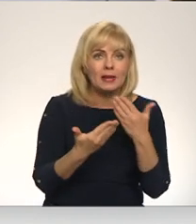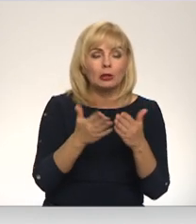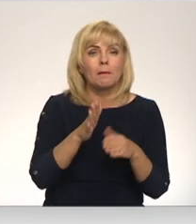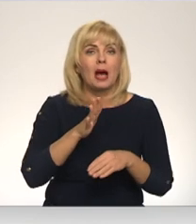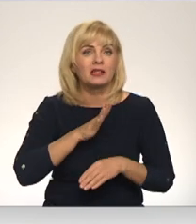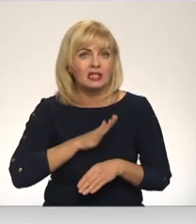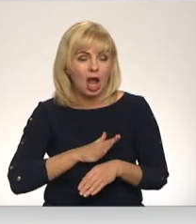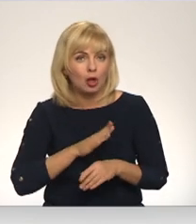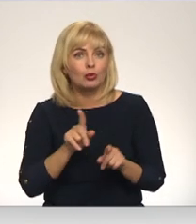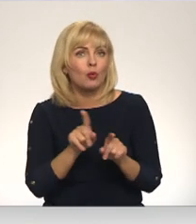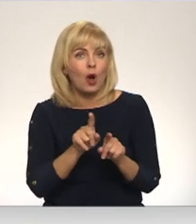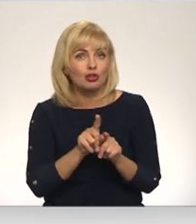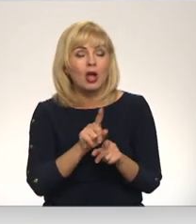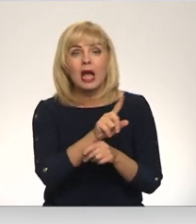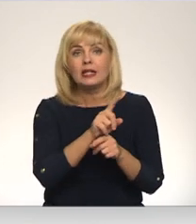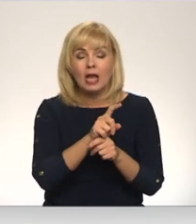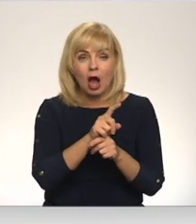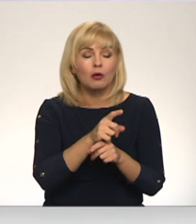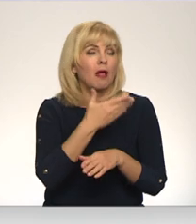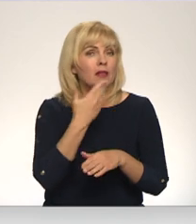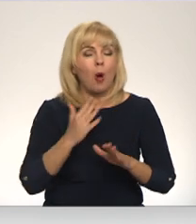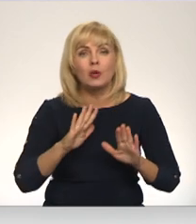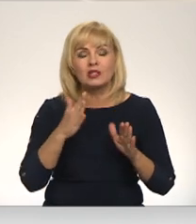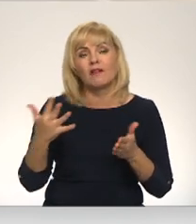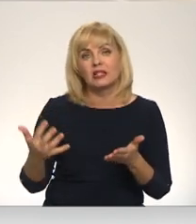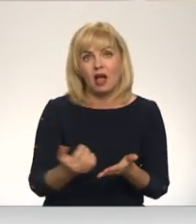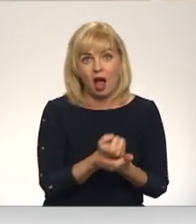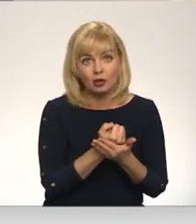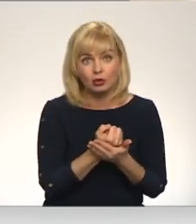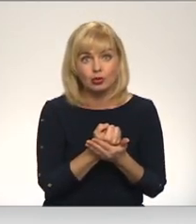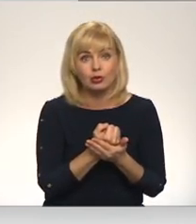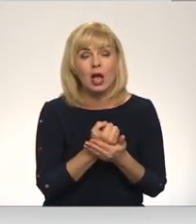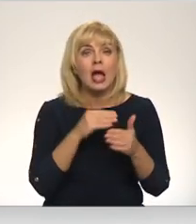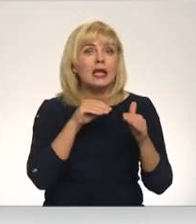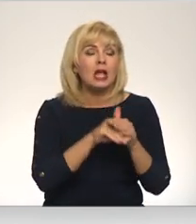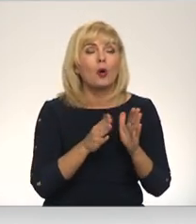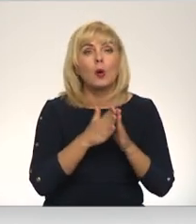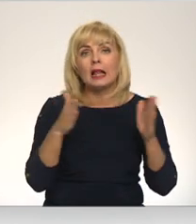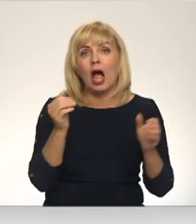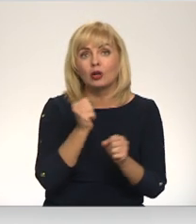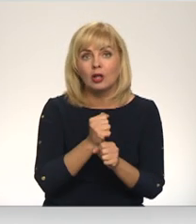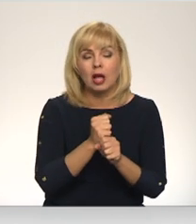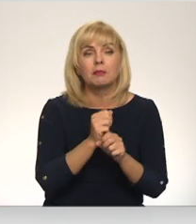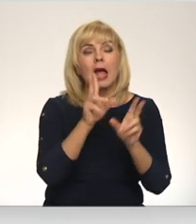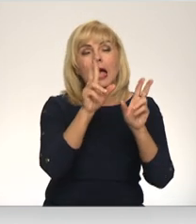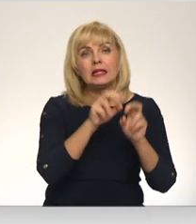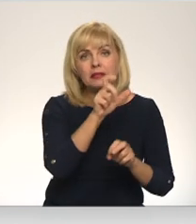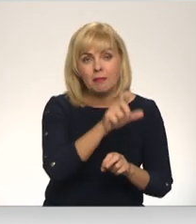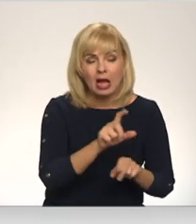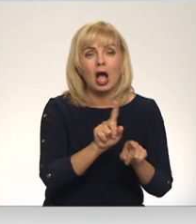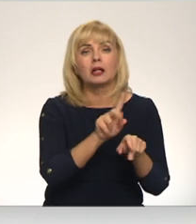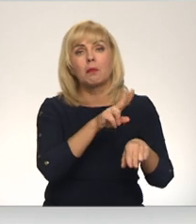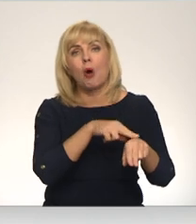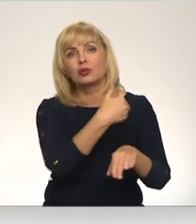cietušo. Arī pašu Lielgabalu joprojām nav izdevies atrast. Ieguldīts ļoti liels darbs ir no izmeklētāja puses, no policijas